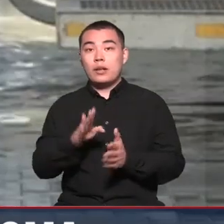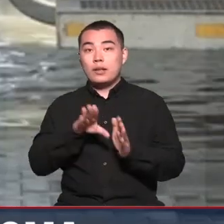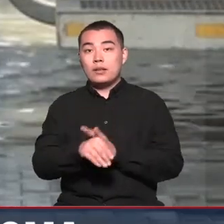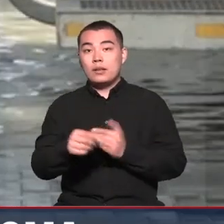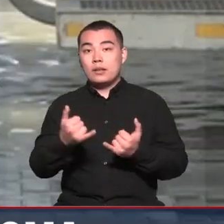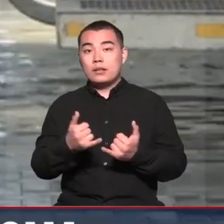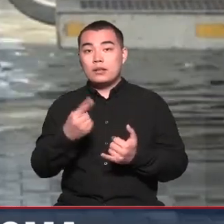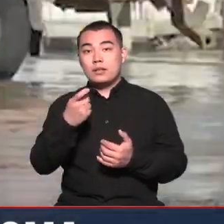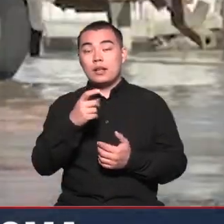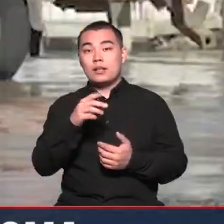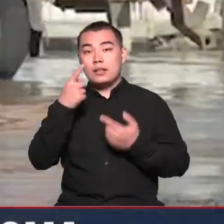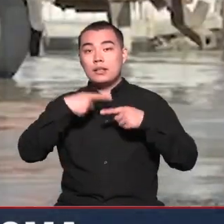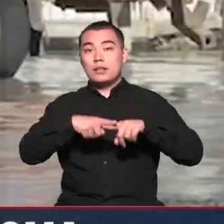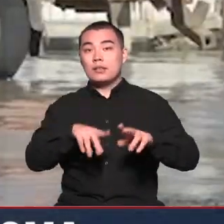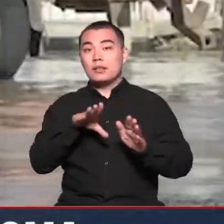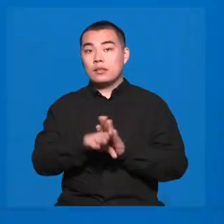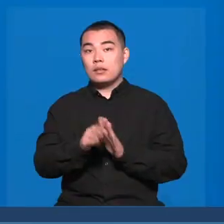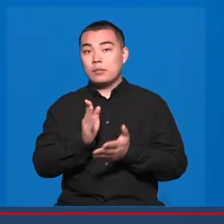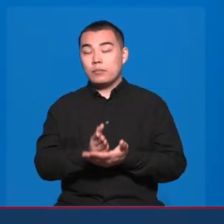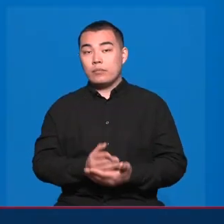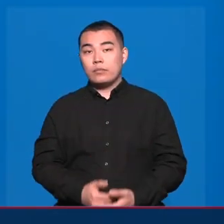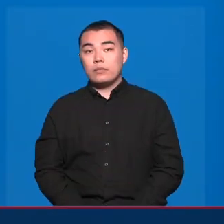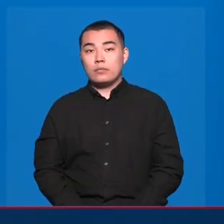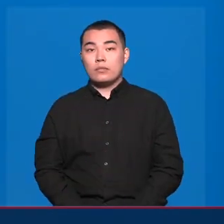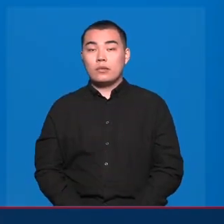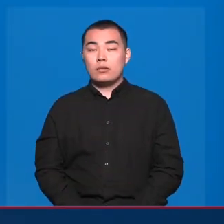привлечением около 100 единиц техники.